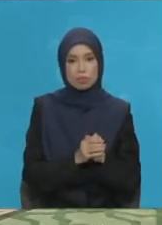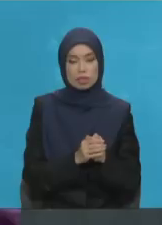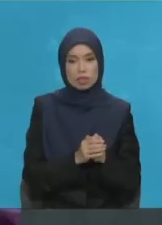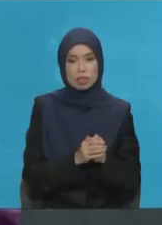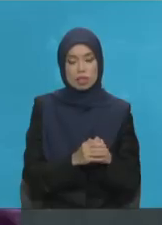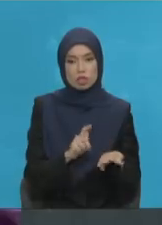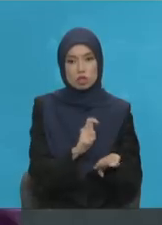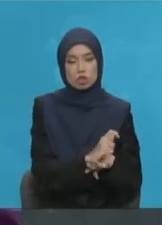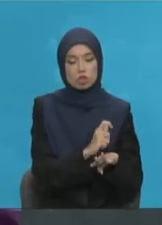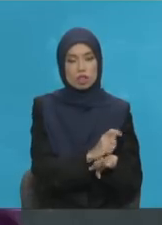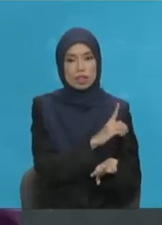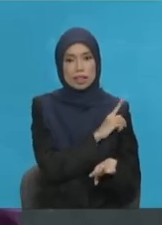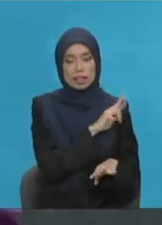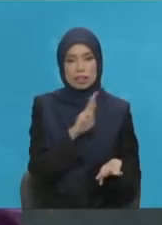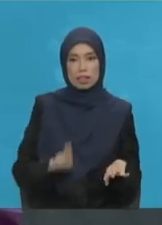kerajaan